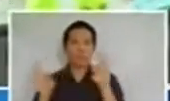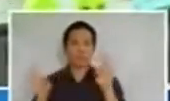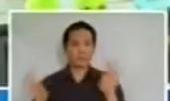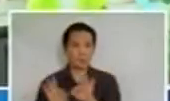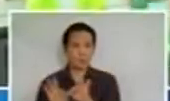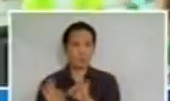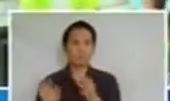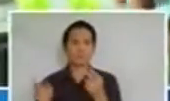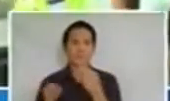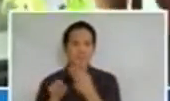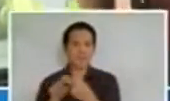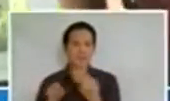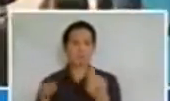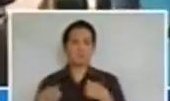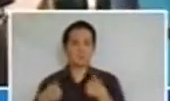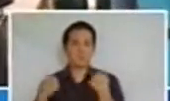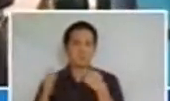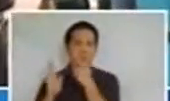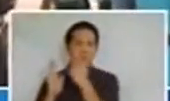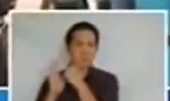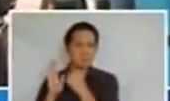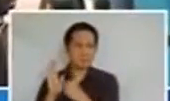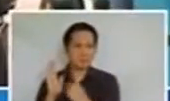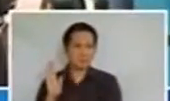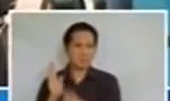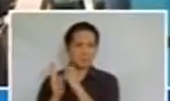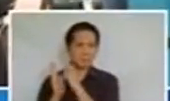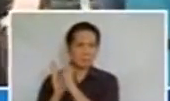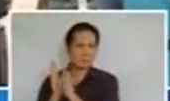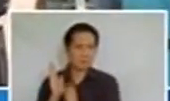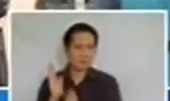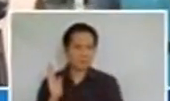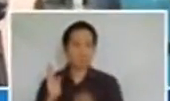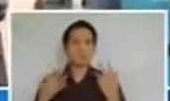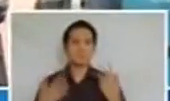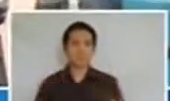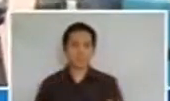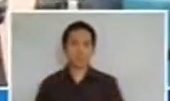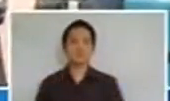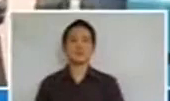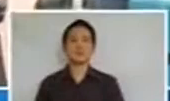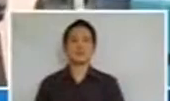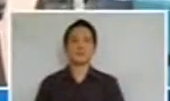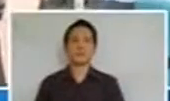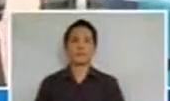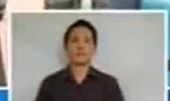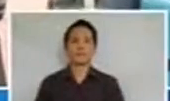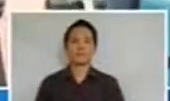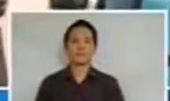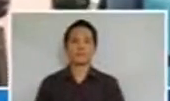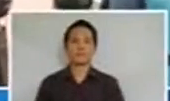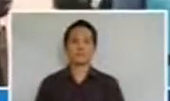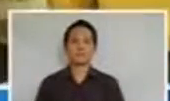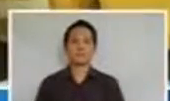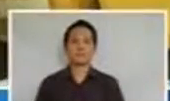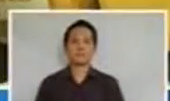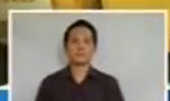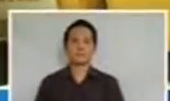airport, pwede rin po sila, bibigyan din po sila ng form doon ng mga OWA personnel para po